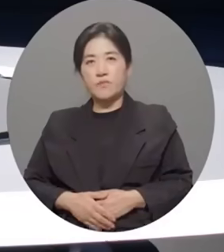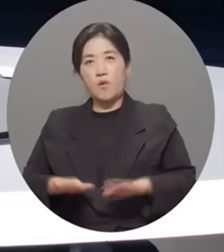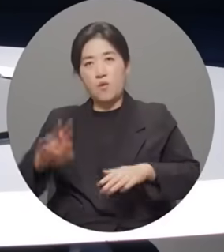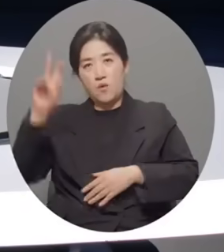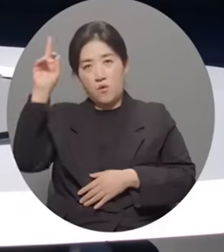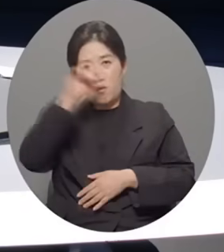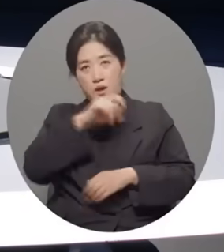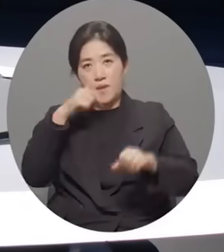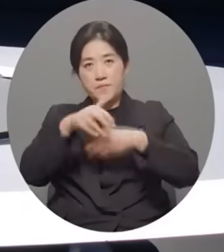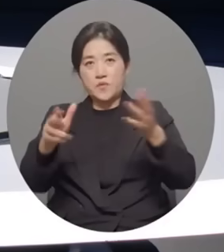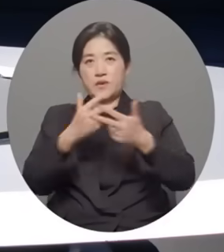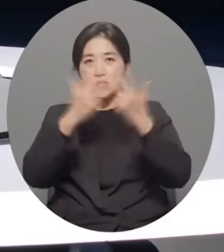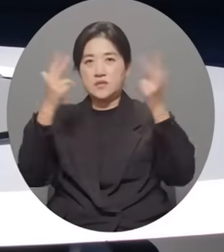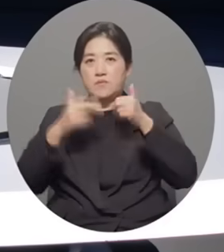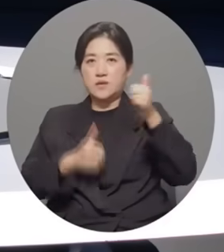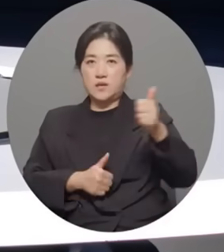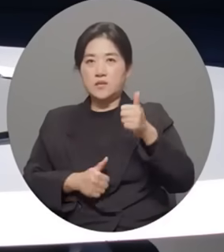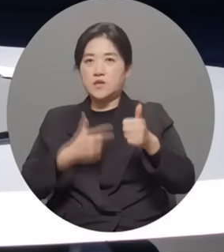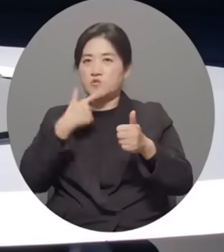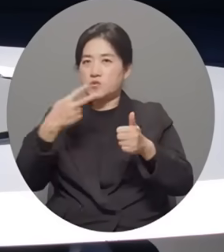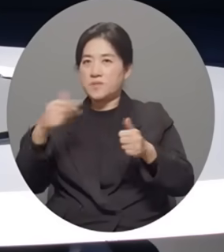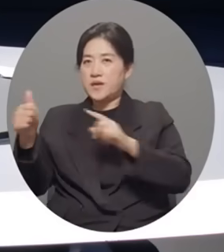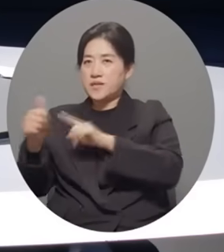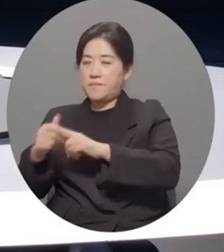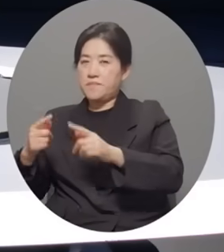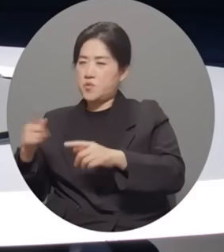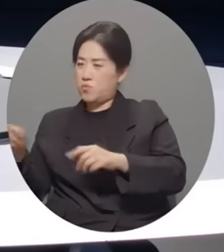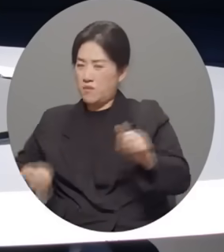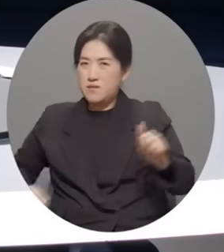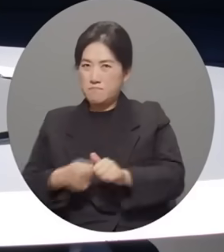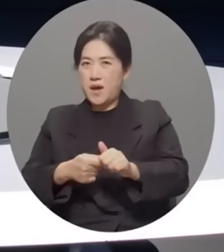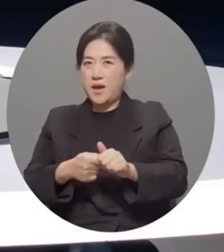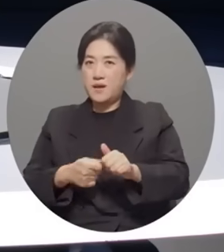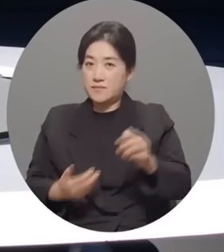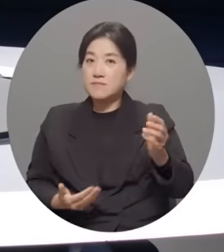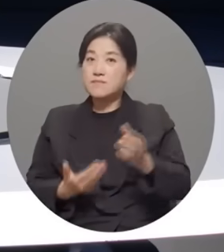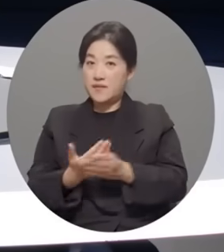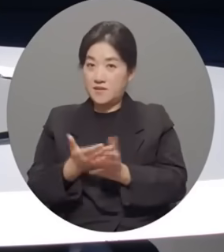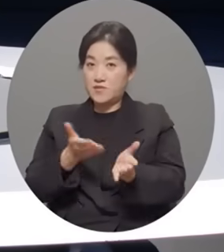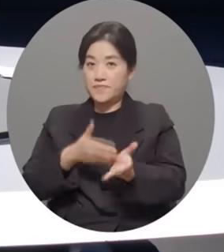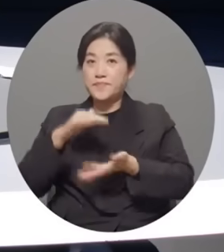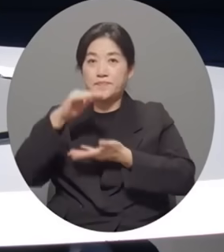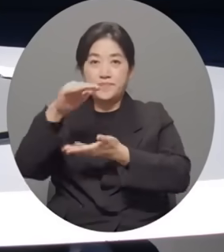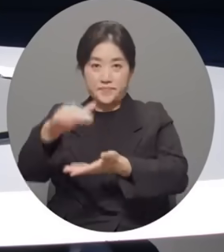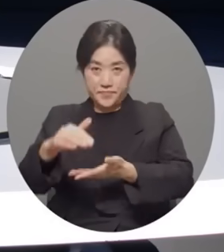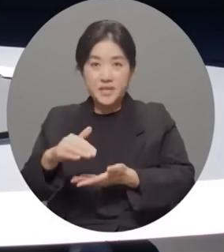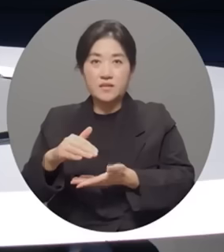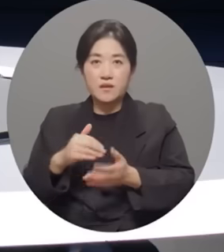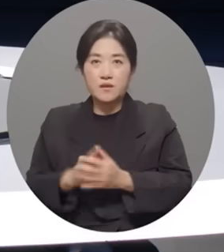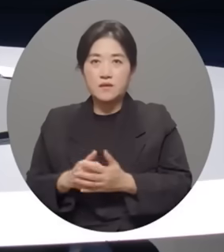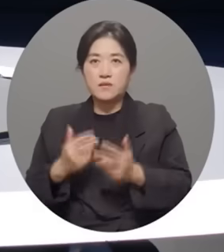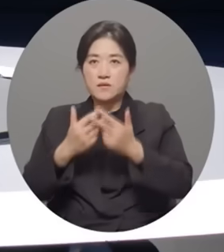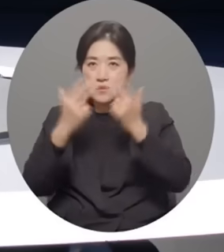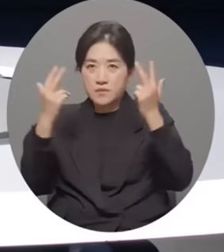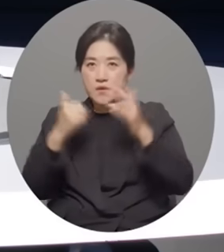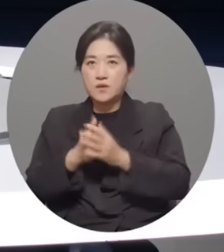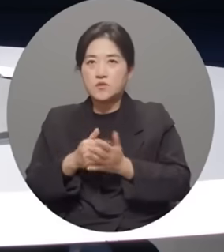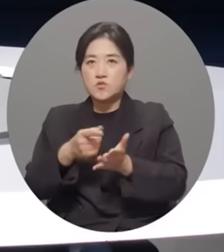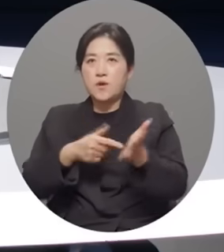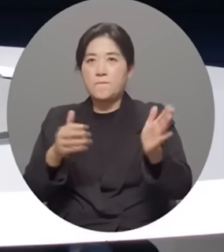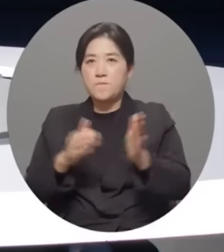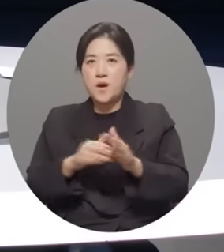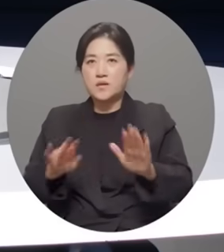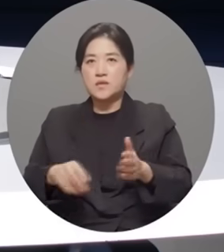네, 오늘 오전 민주당 이재명 대표가 60대 남성으로부터 흉기로 습격을 당했다는 소식을 전해드렸는데요. 이재명 대표가